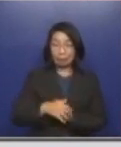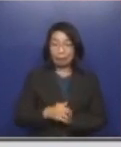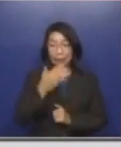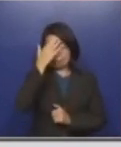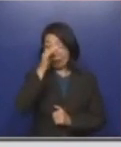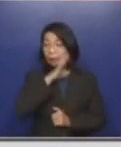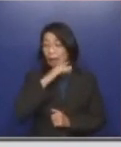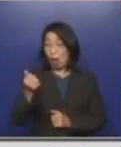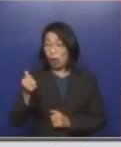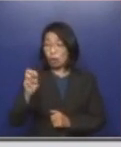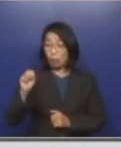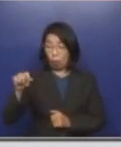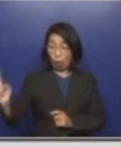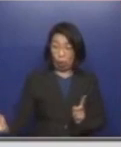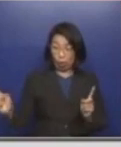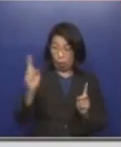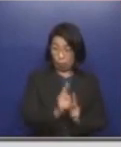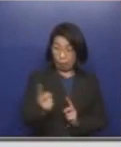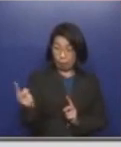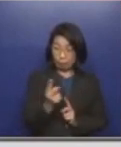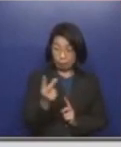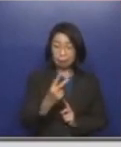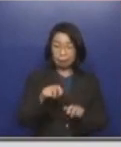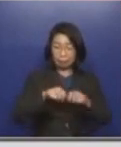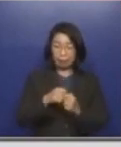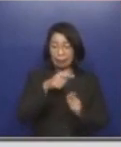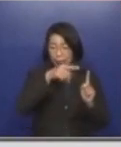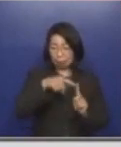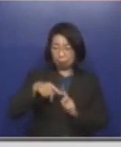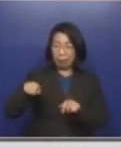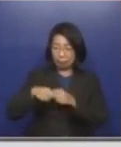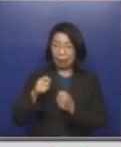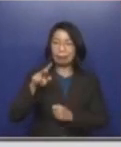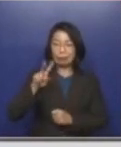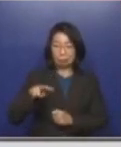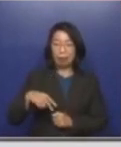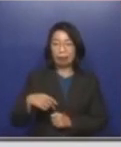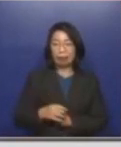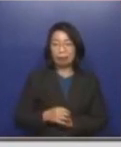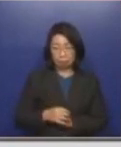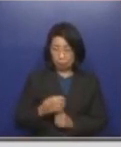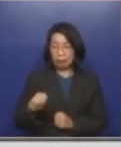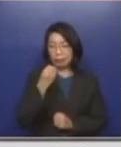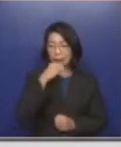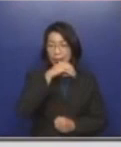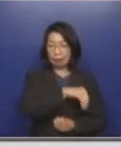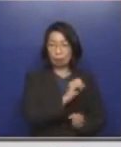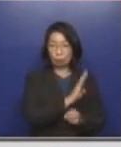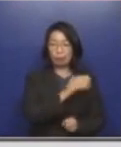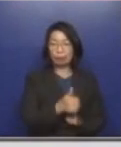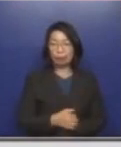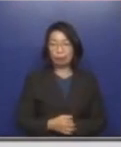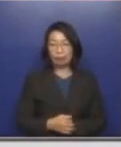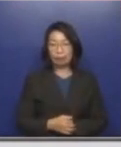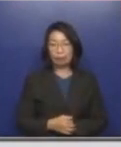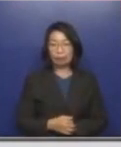าทอสมจะไปท่องเที่ยว 2,000 บาทที่รัฐบาลจะให้ 22,400 ล้านบาทเนี่ยครับอสมเอาทอนคืนไป200ล้านบ